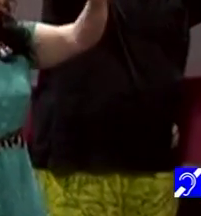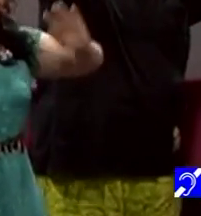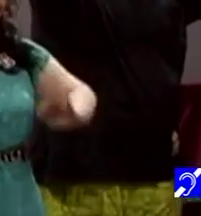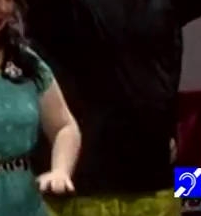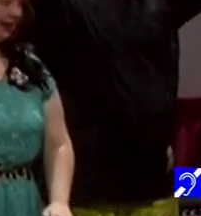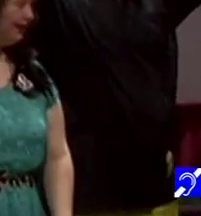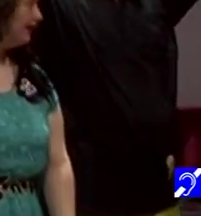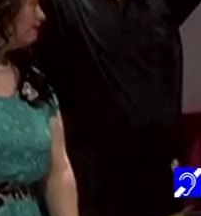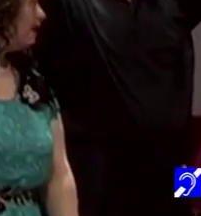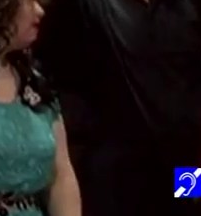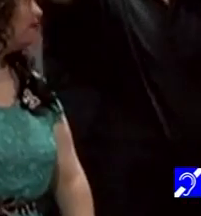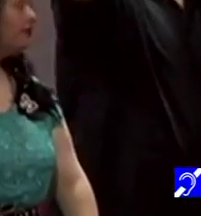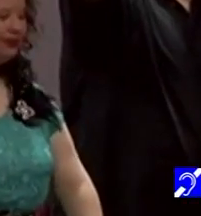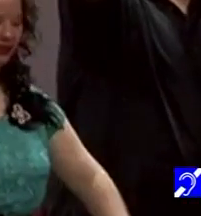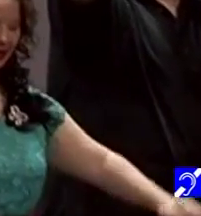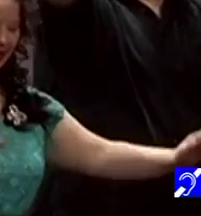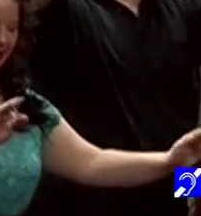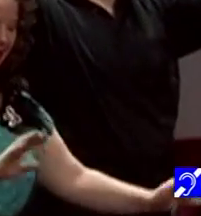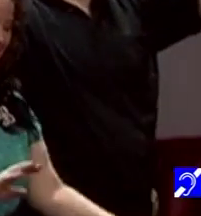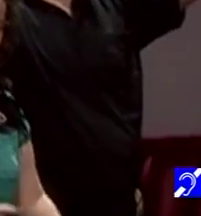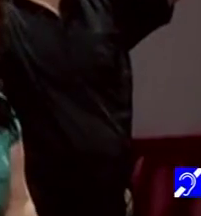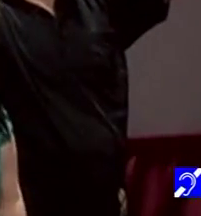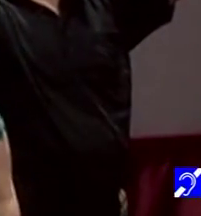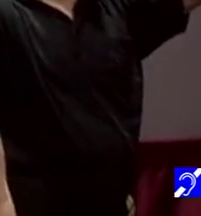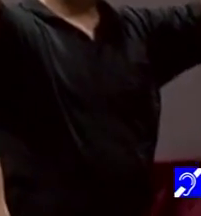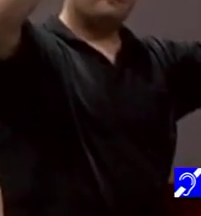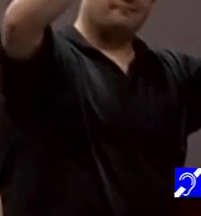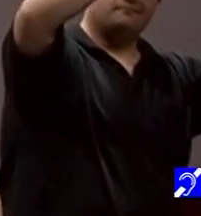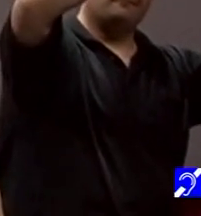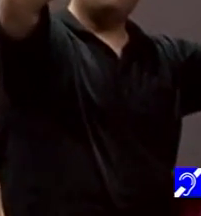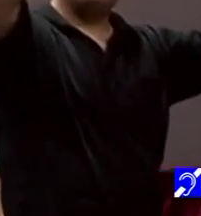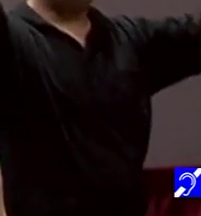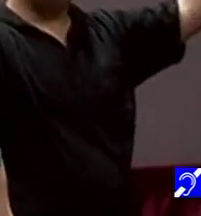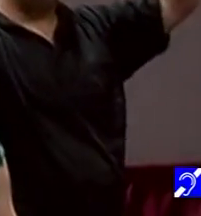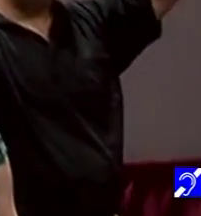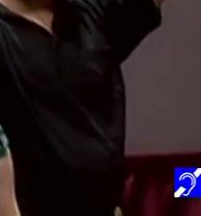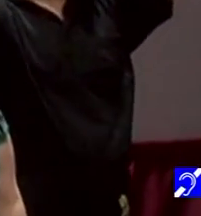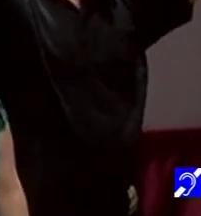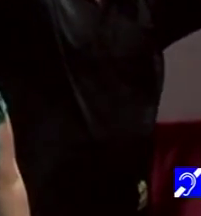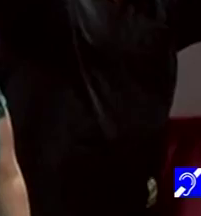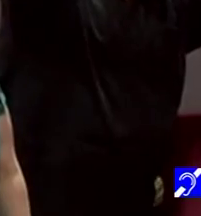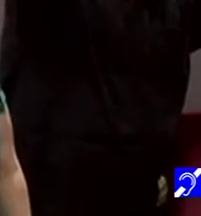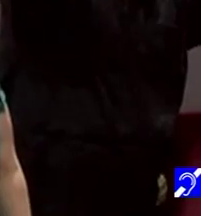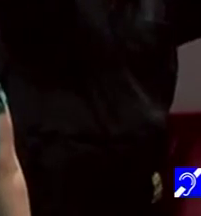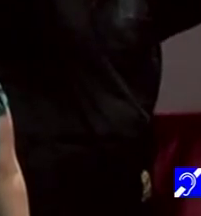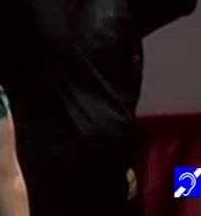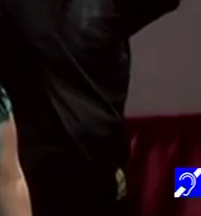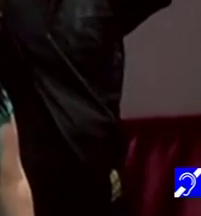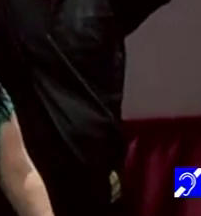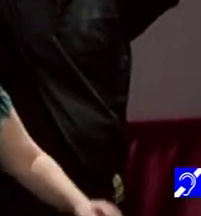de zi să fim mai buni și îndrăznesc să creadă în minuni. căci viața